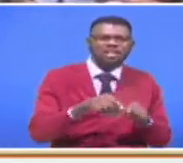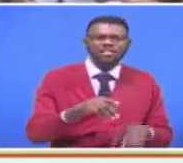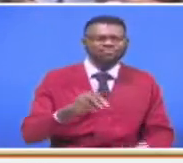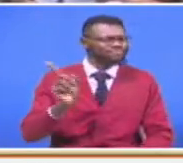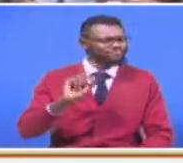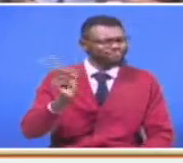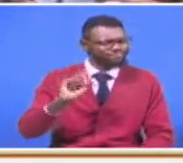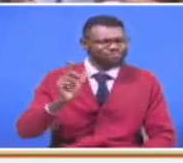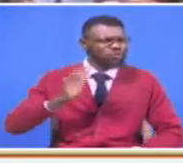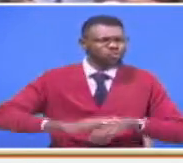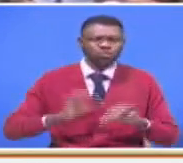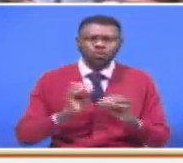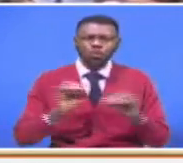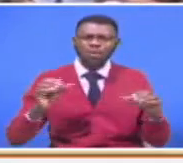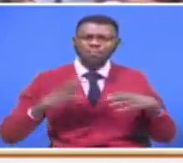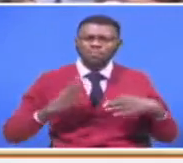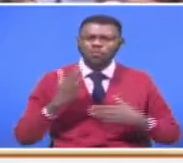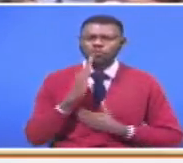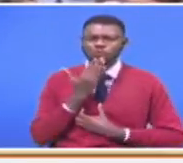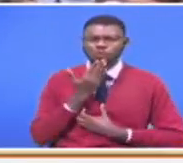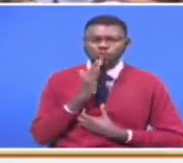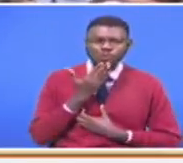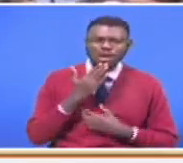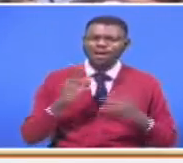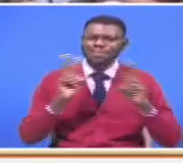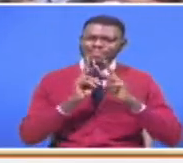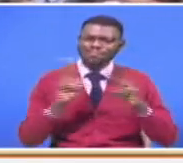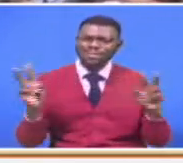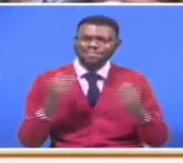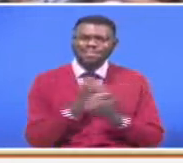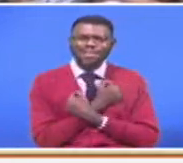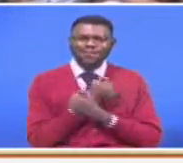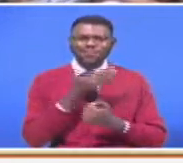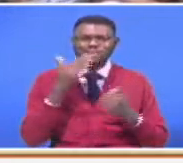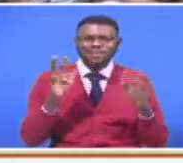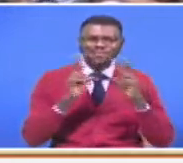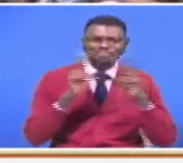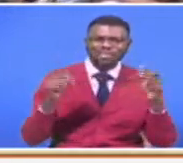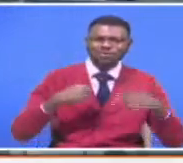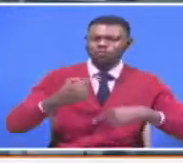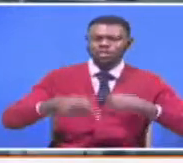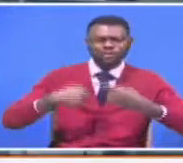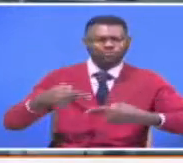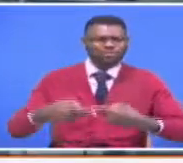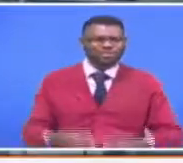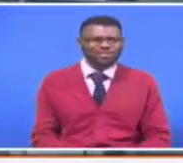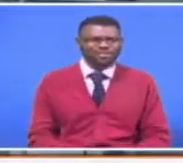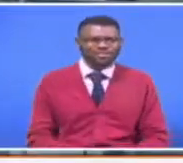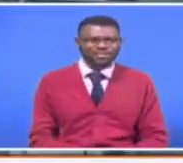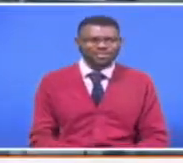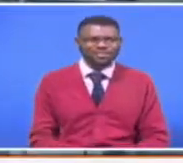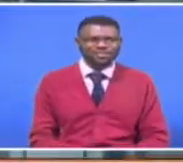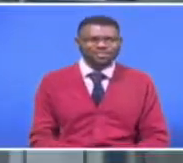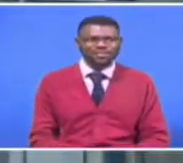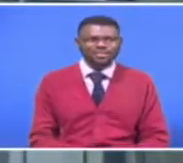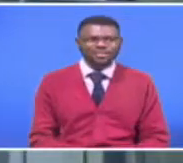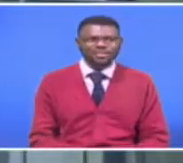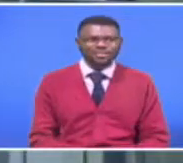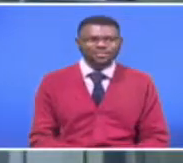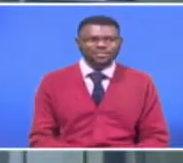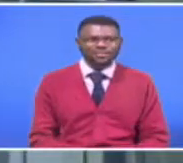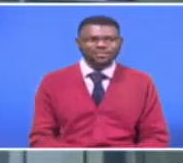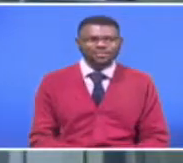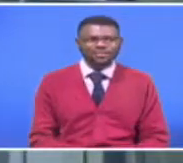ikome. Sisi ni watu wa Mlembe, sisi ni watu wa amani, tukae kwa amani. Very well, a consignment of